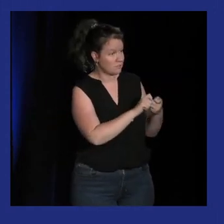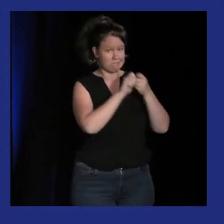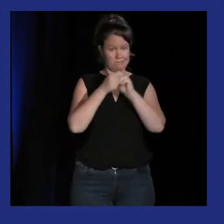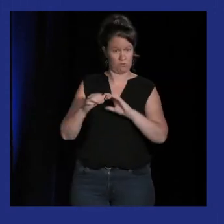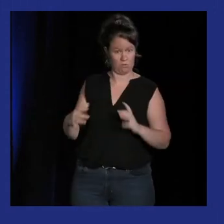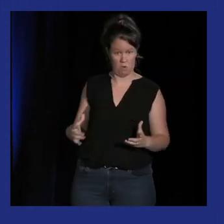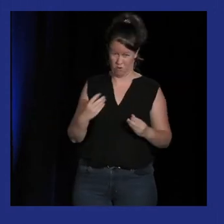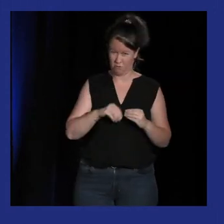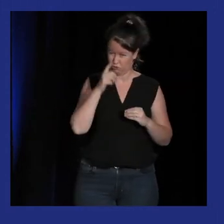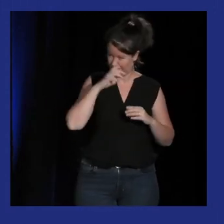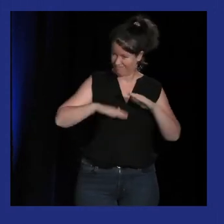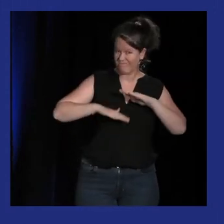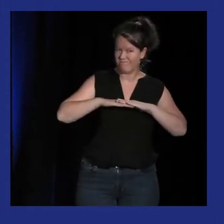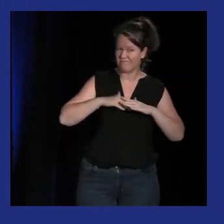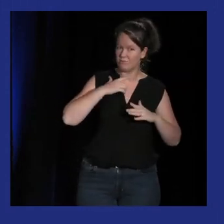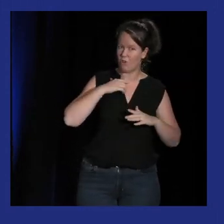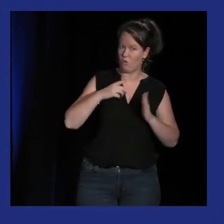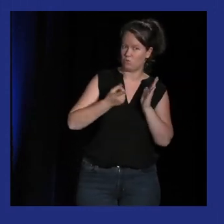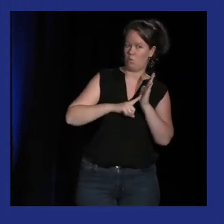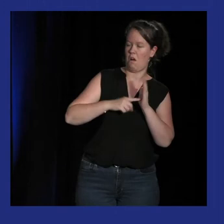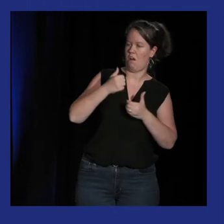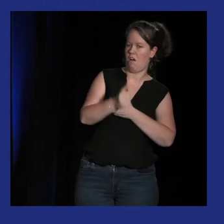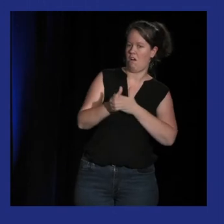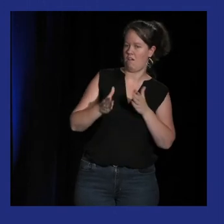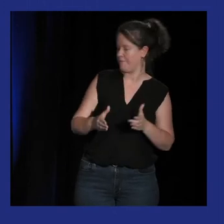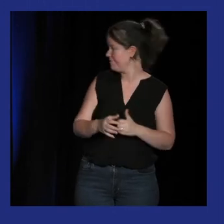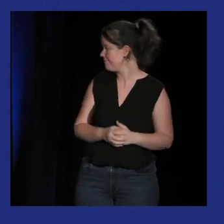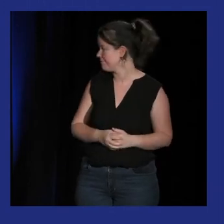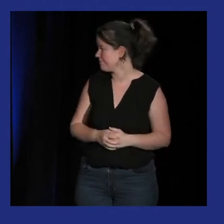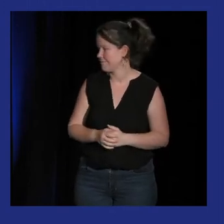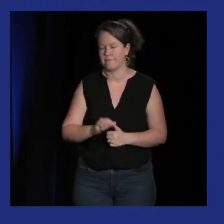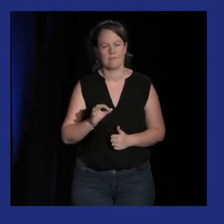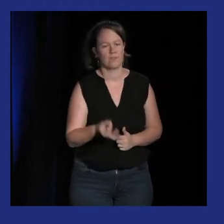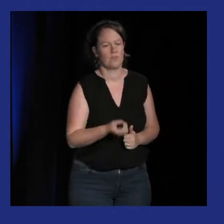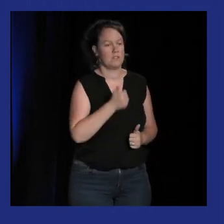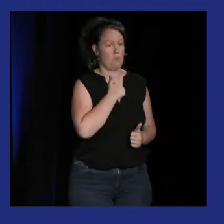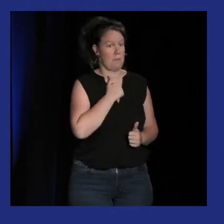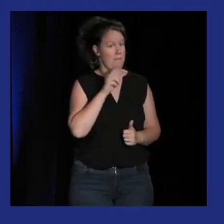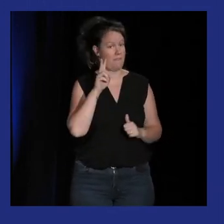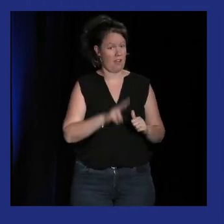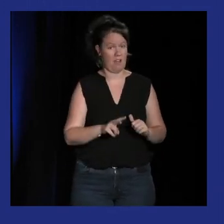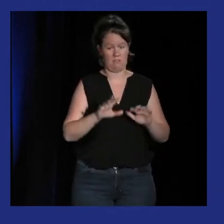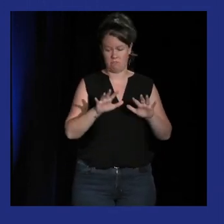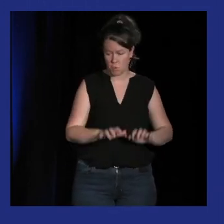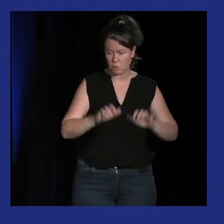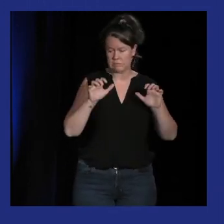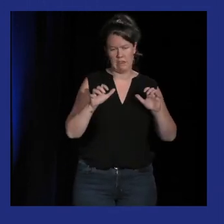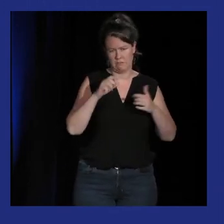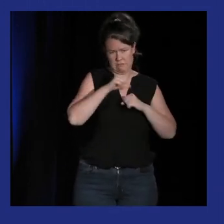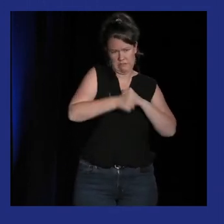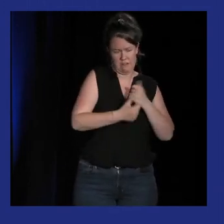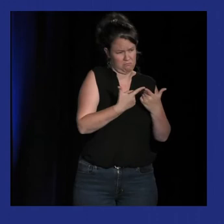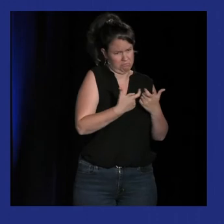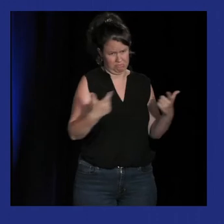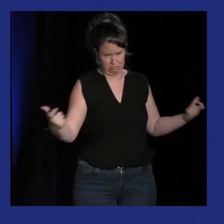non pas du tout alors je fais tout type de concerts je joue vraiment le préciser je fais beaucoup de musique de film musique de un petit peu